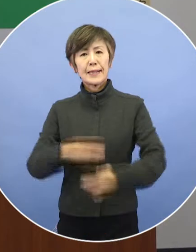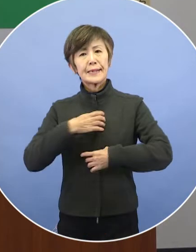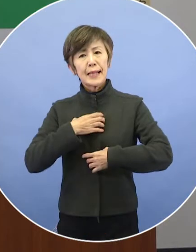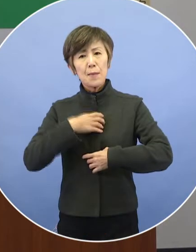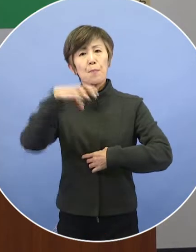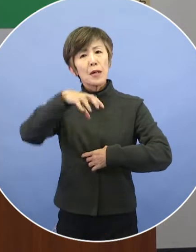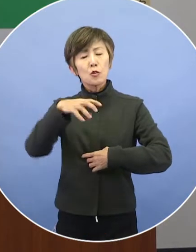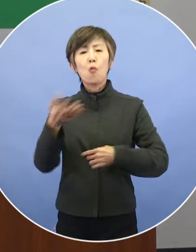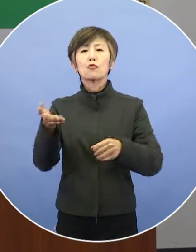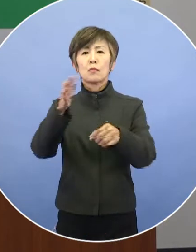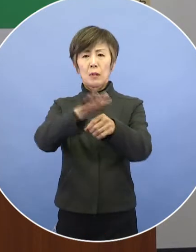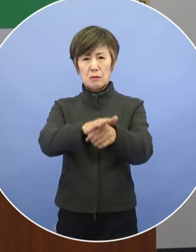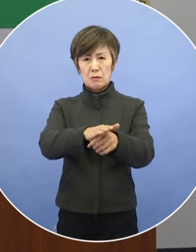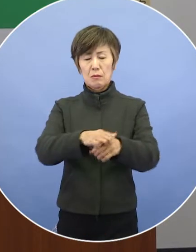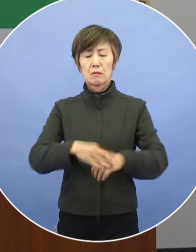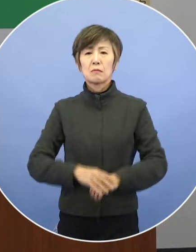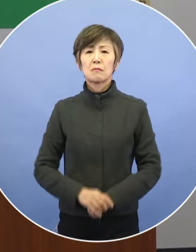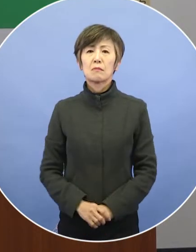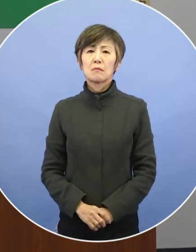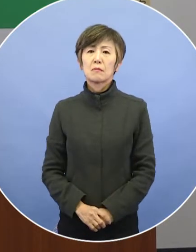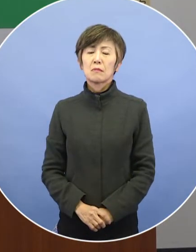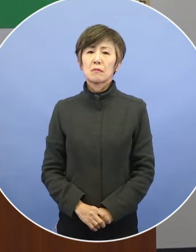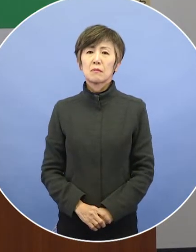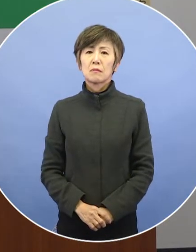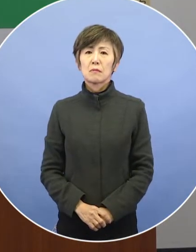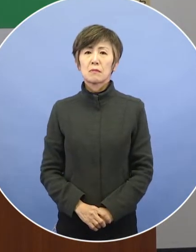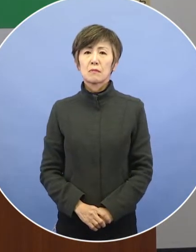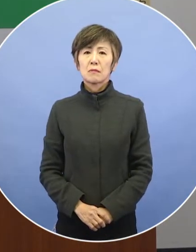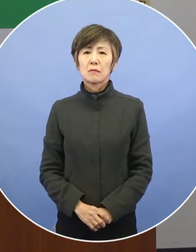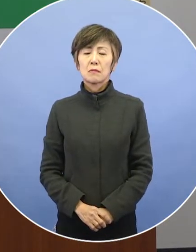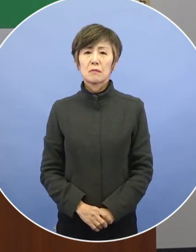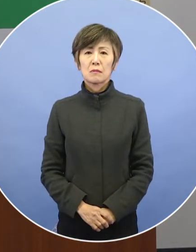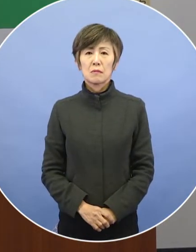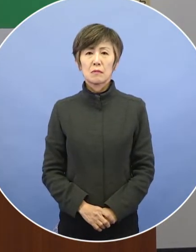まあ危険箇所等ですねということでございます